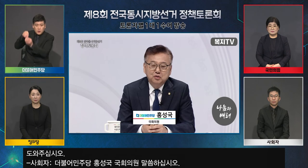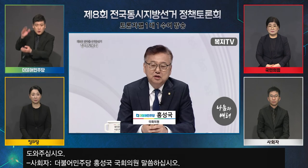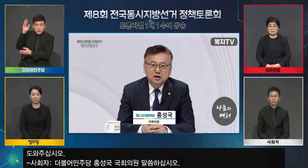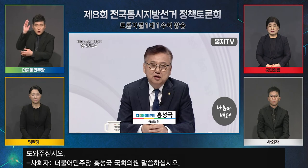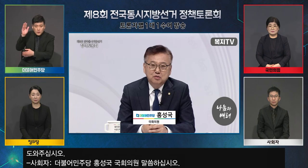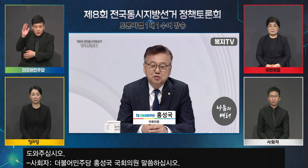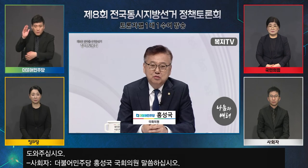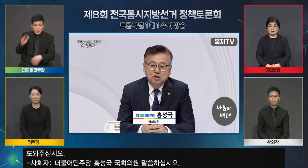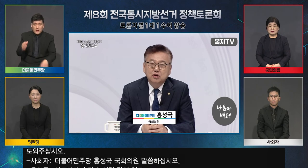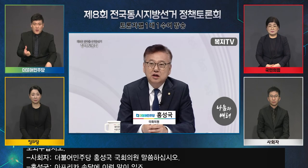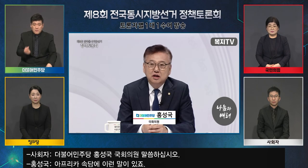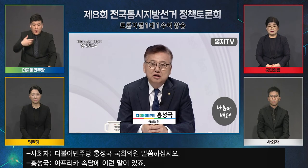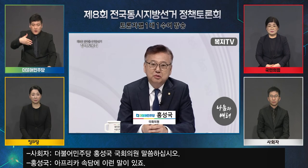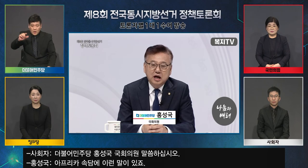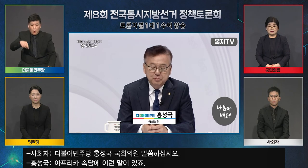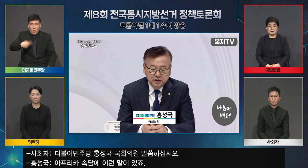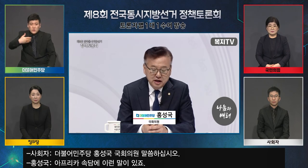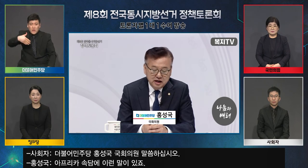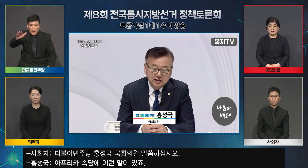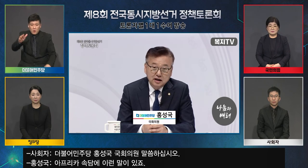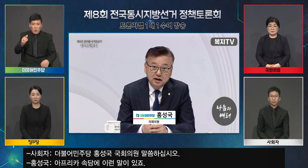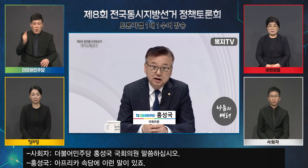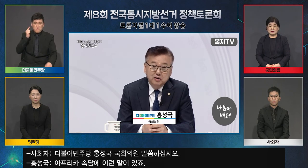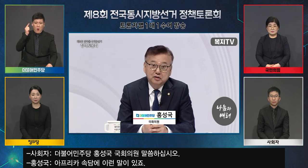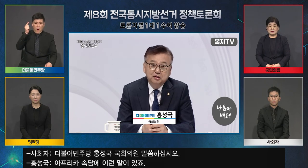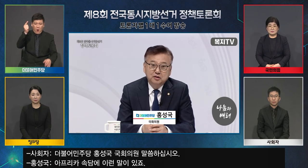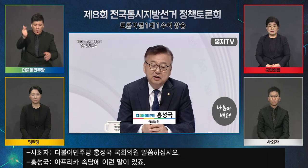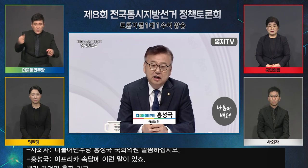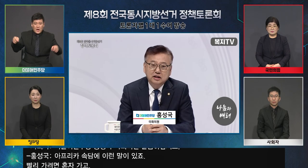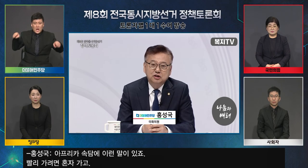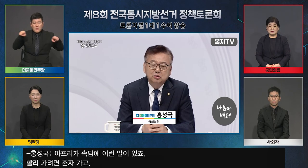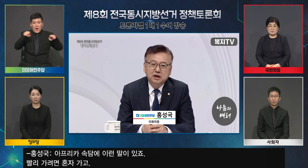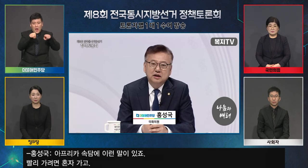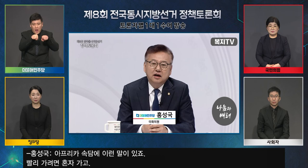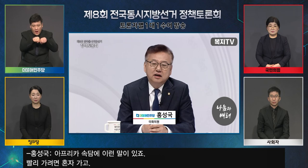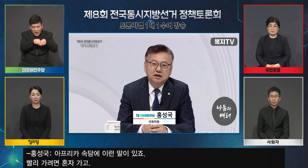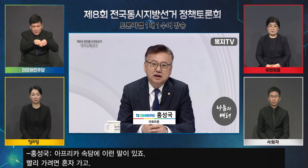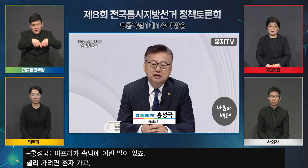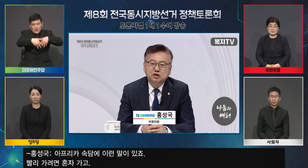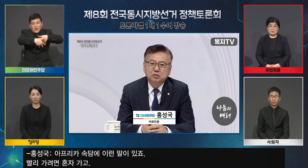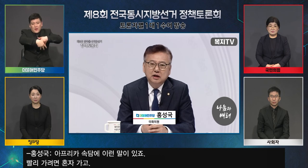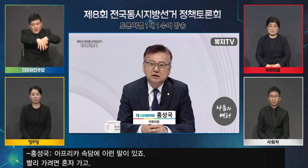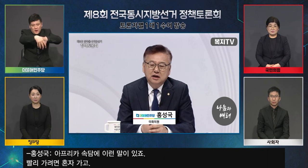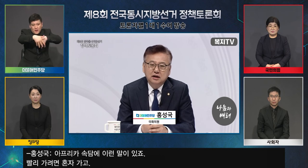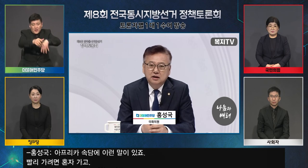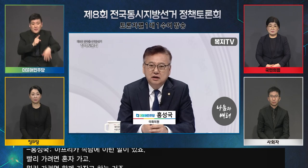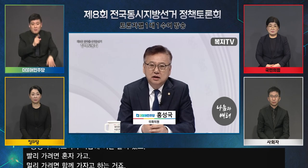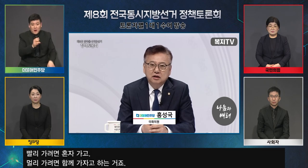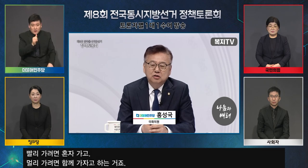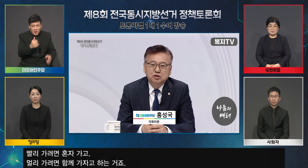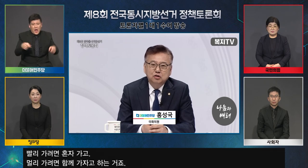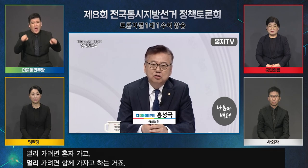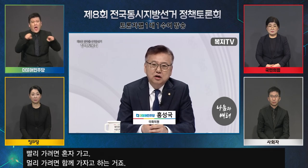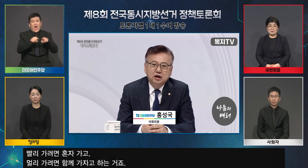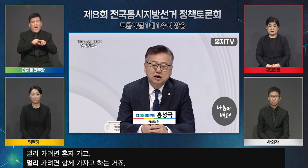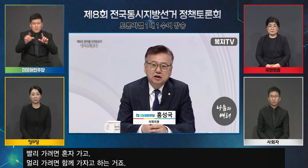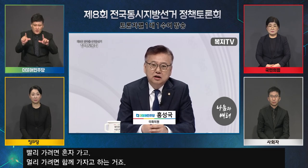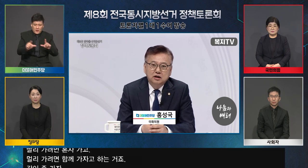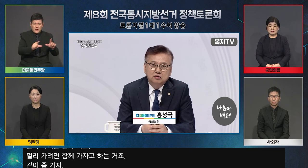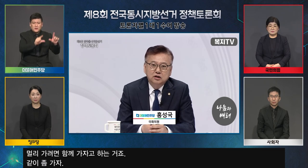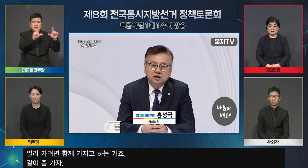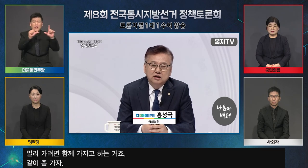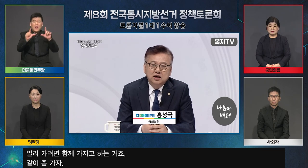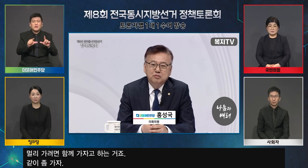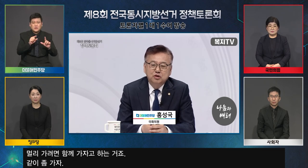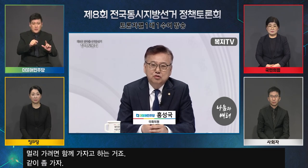가려면 혼자 가고 멀리 가려면 함께 가자 라고 하는 거죠. 같이 좀 가자. 같이 좀 살자. 이런 절규가